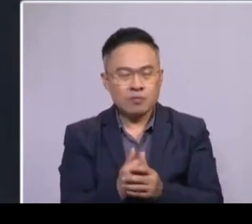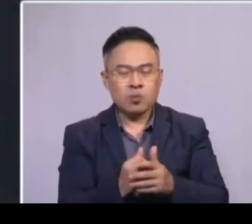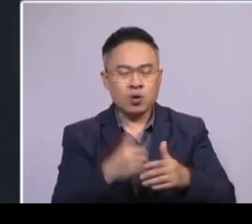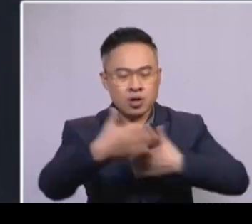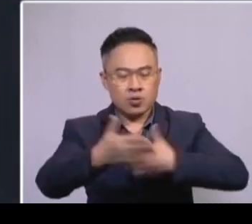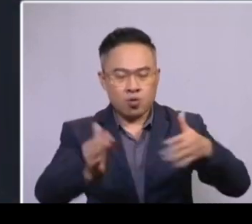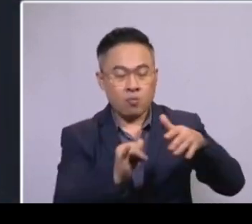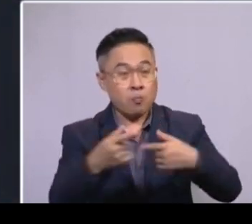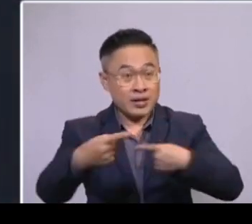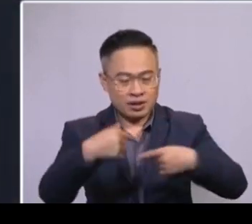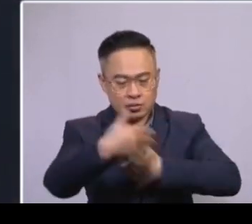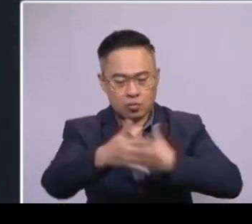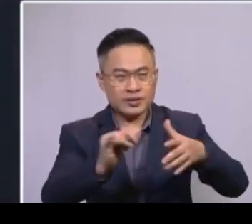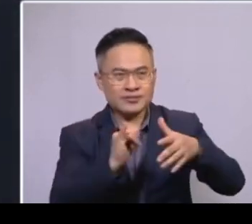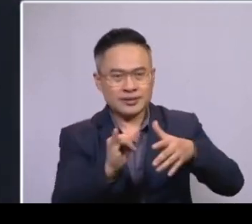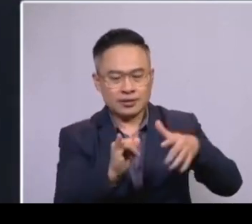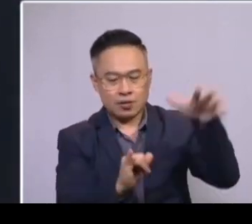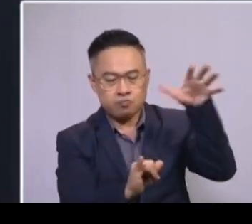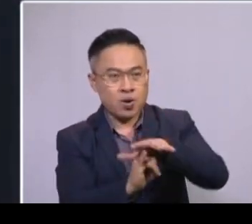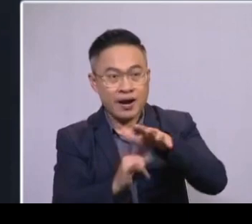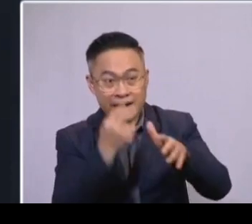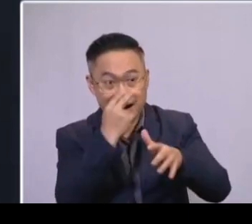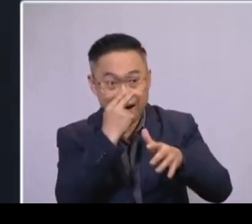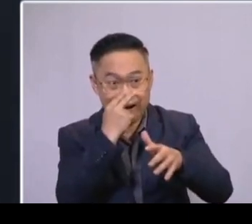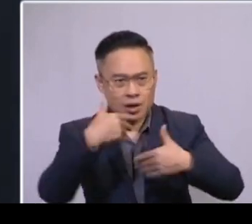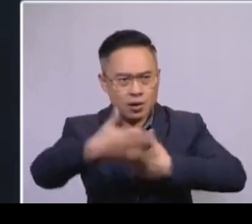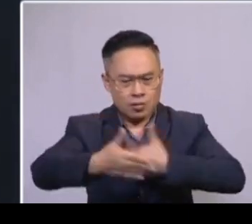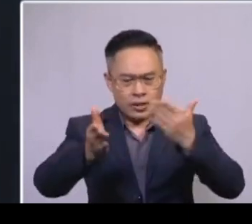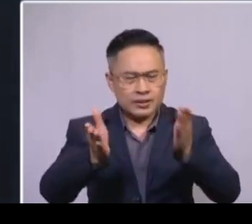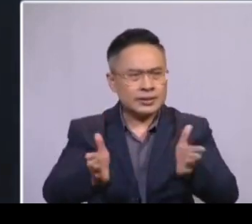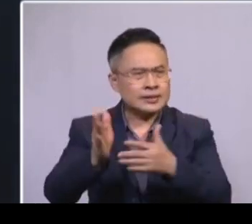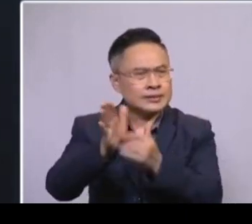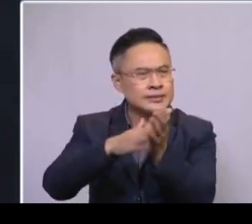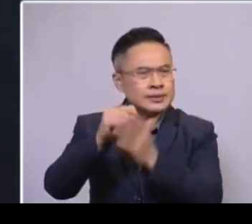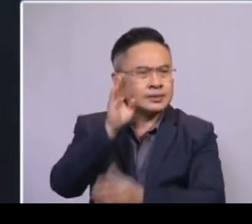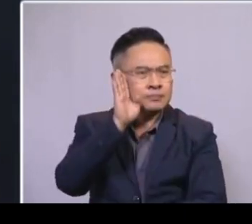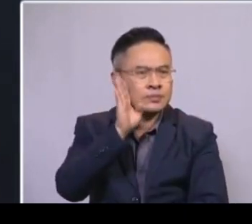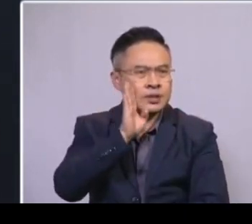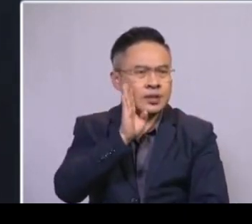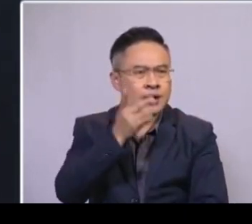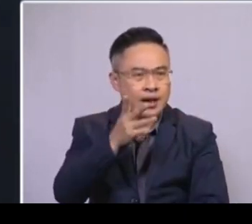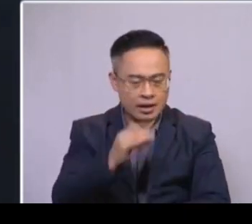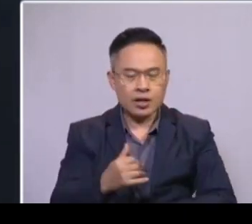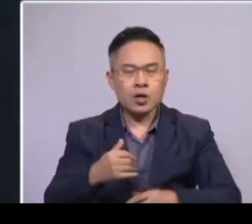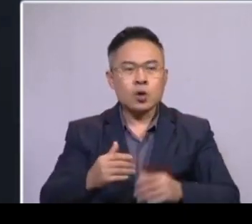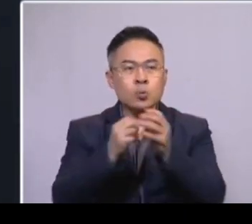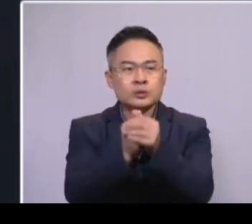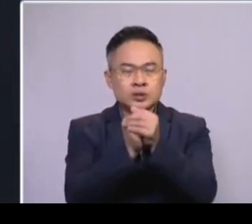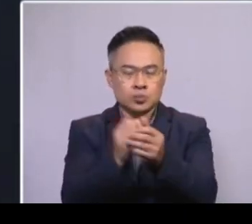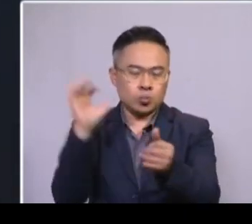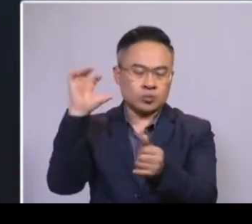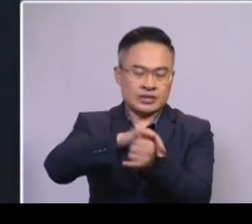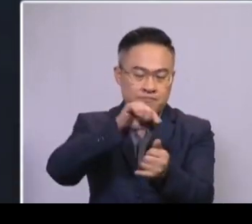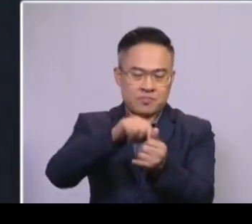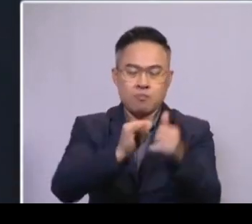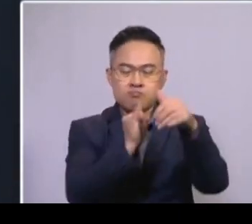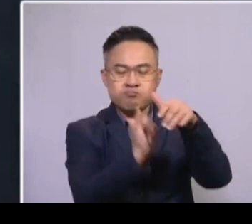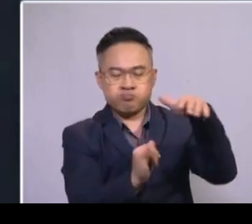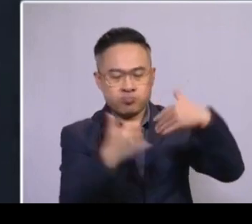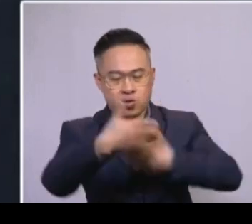ทางที่พักเห็นออกจากห้องแล้วผู้เสียหายอยู่ด้านในมีบางช่วงบางตอนจังหวะนึงเหมือนว่า